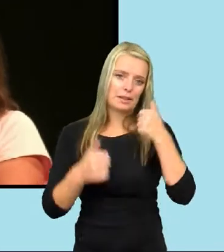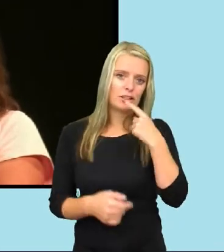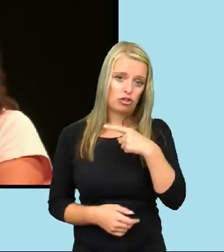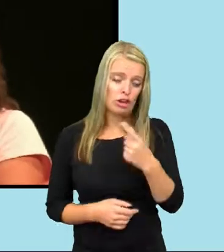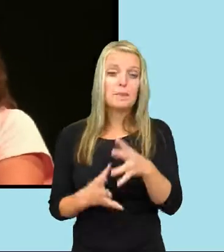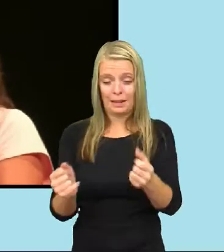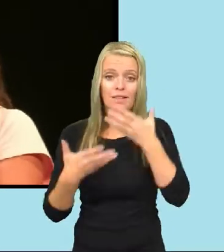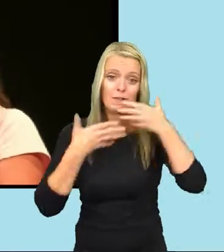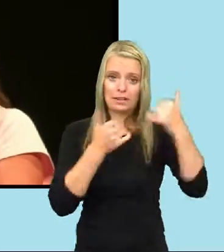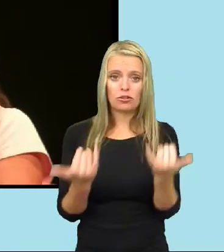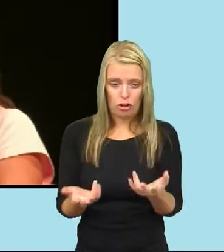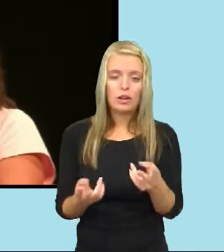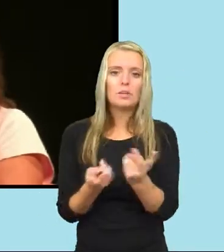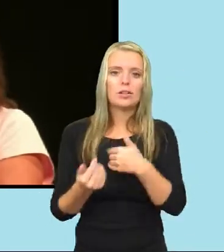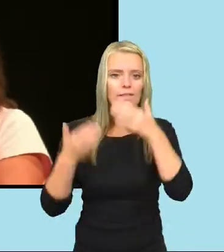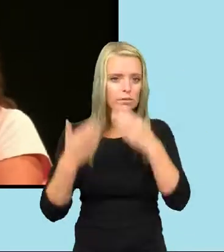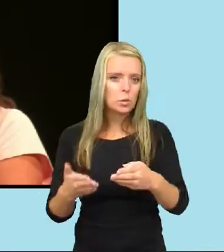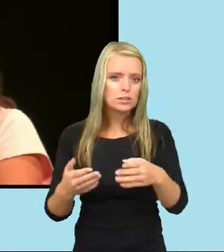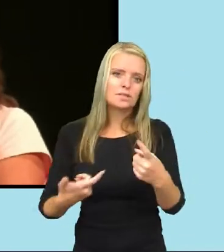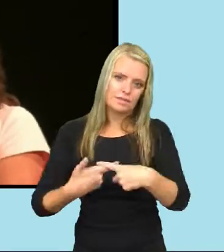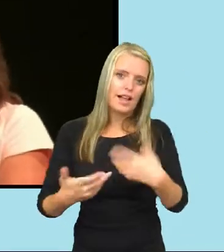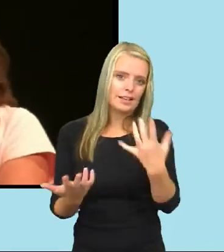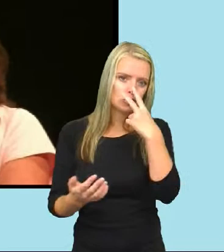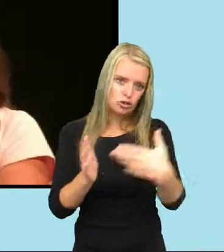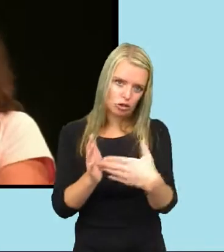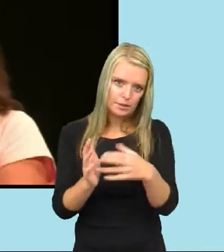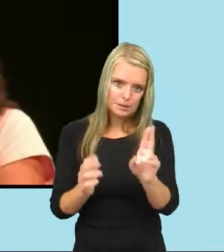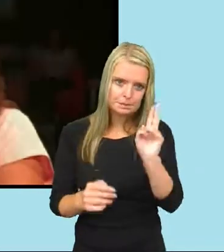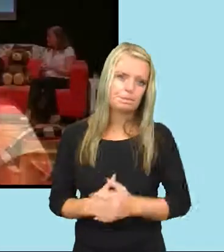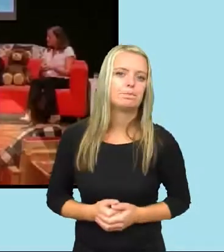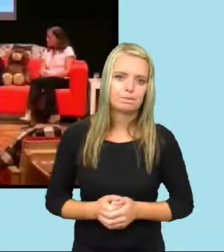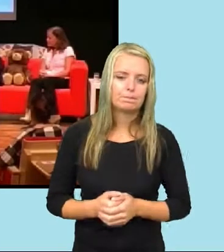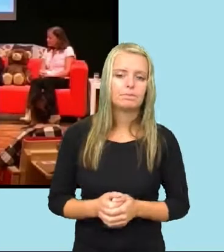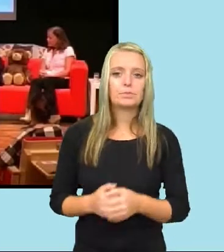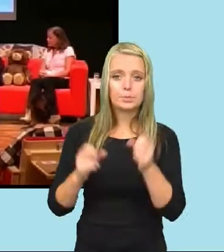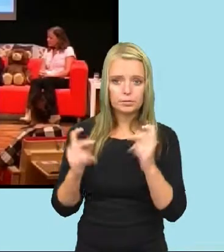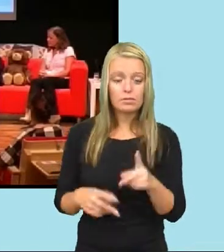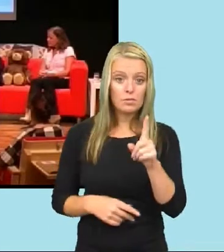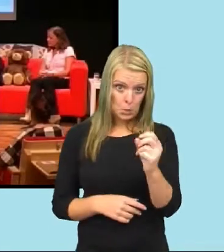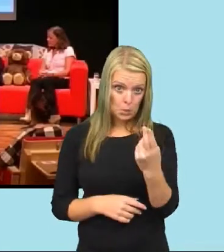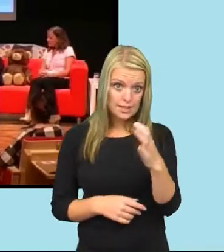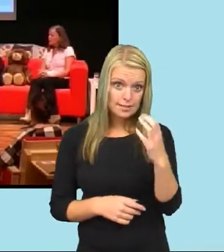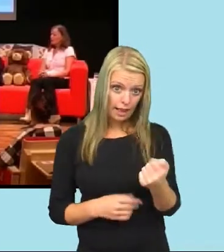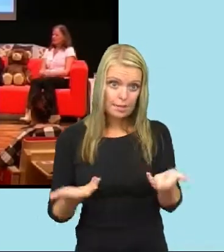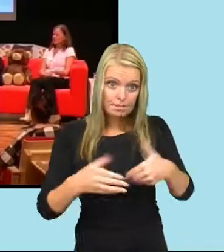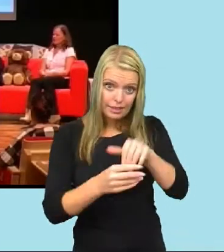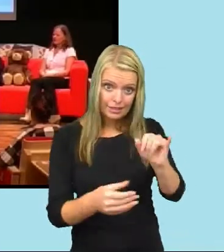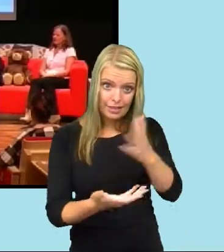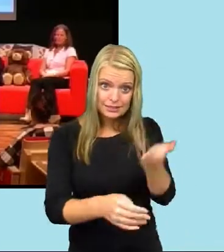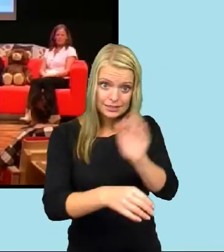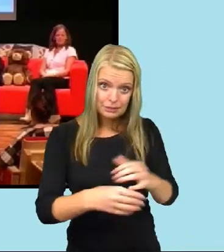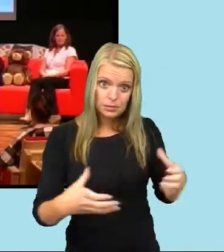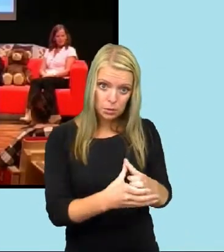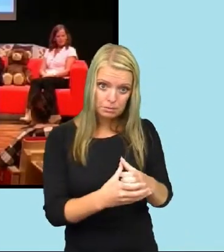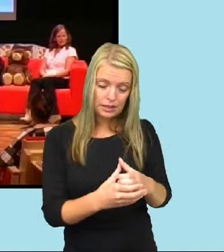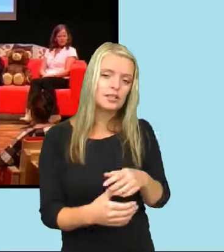man ingenting av. Så fokus har vi varit kring synskada. Mm. Ja. Och Louise är också med i den här expertgruppen. Just det. Så just att henne